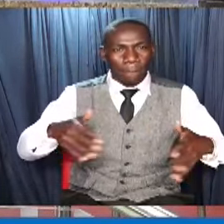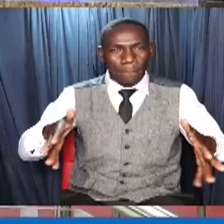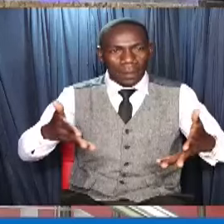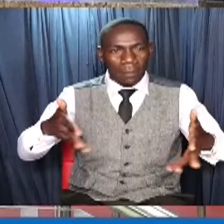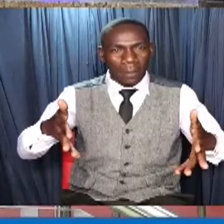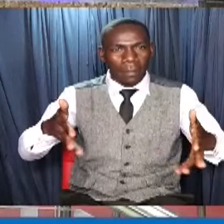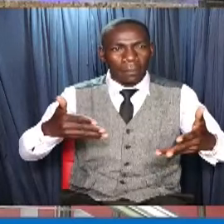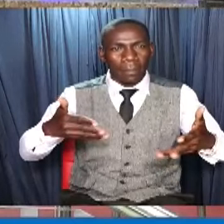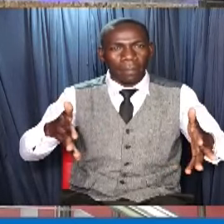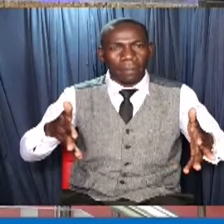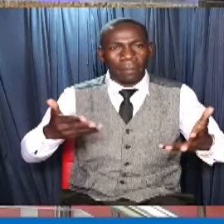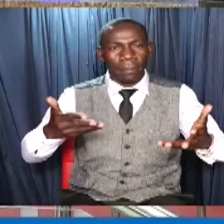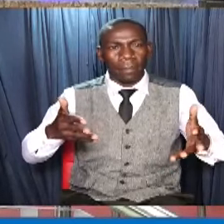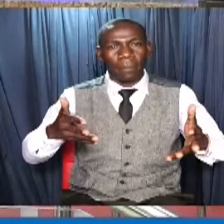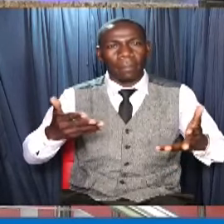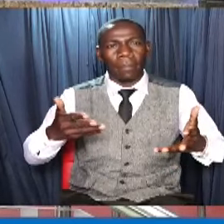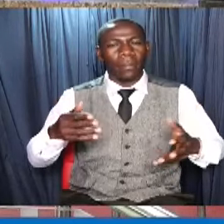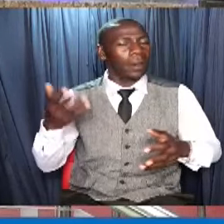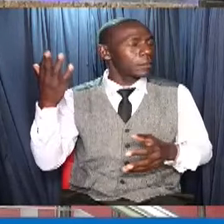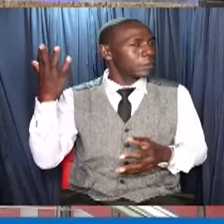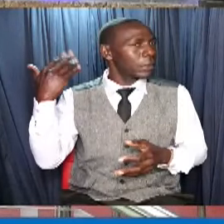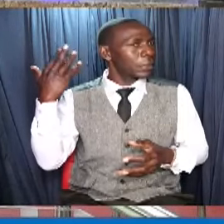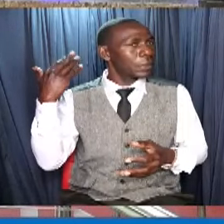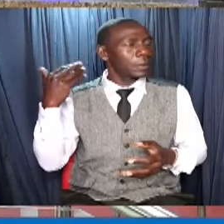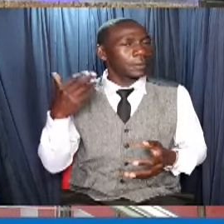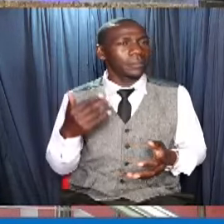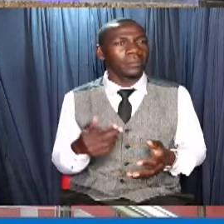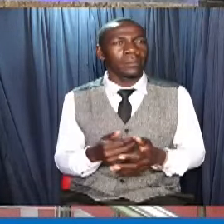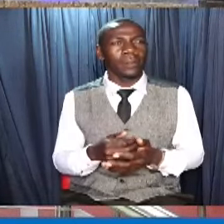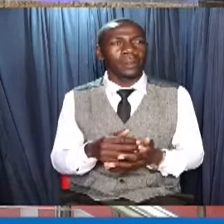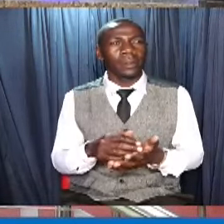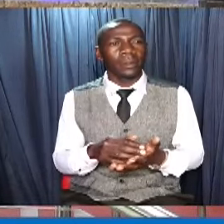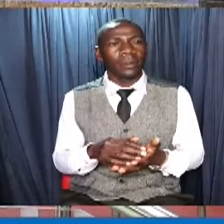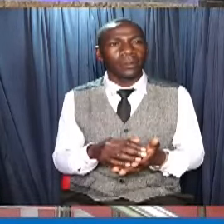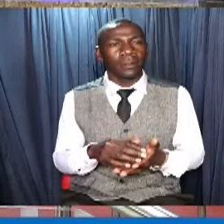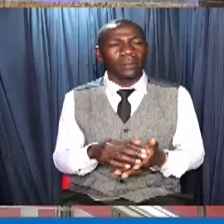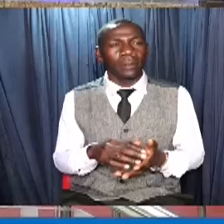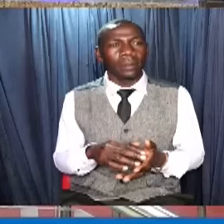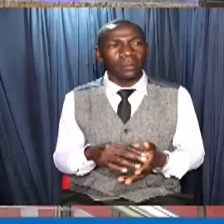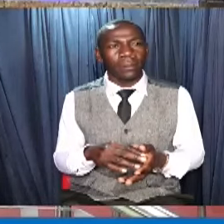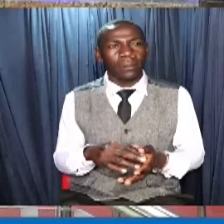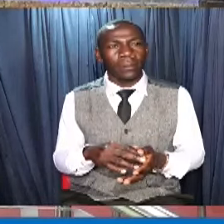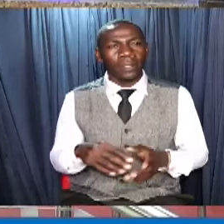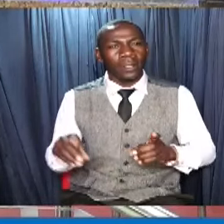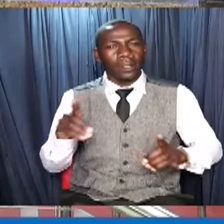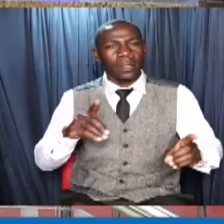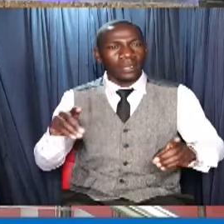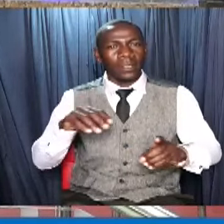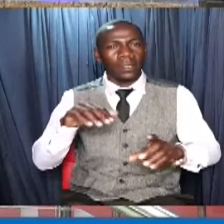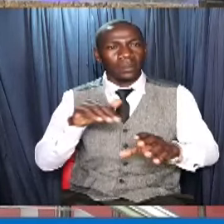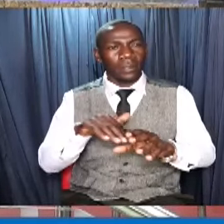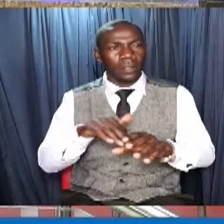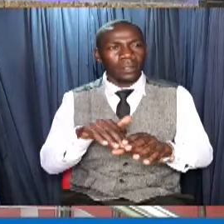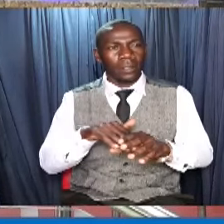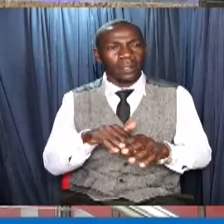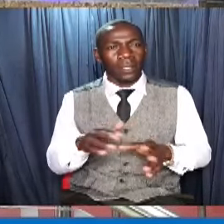Bumping. Bumping. Wakati enzi hizo. During that era. Kuna mchezo ulikuwa umevuma katika disco. There is kind of a